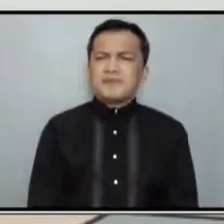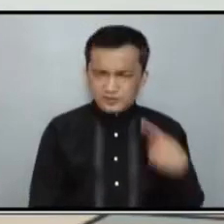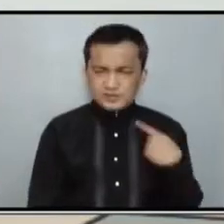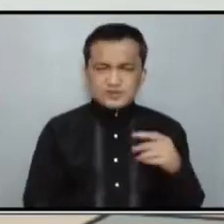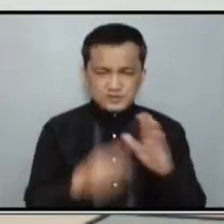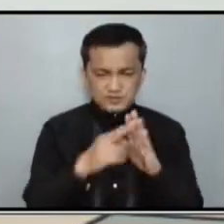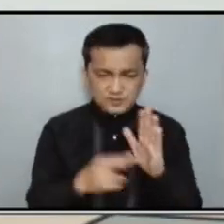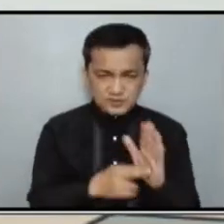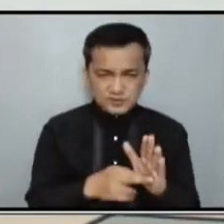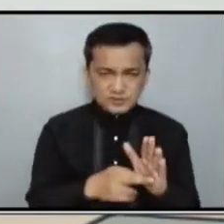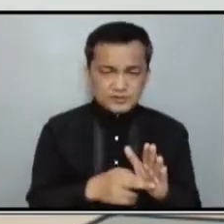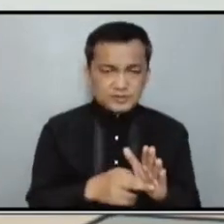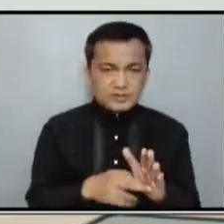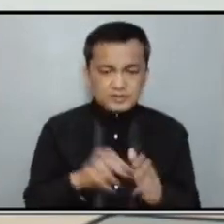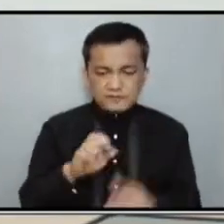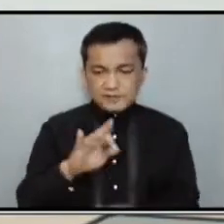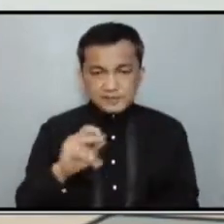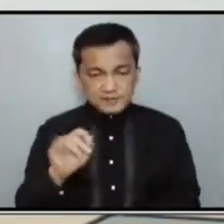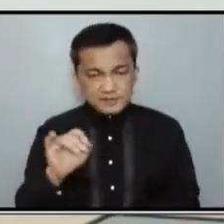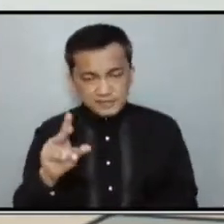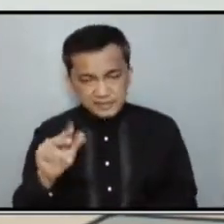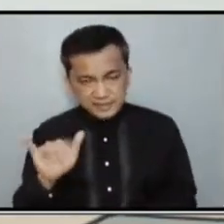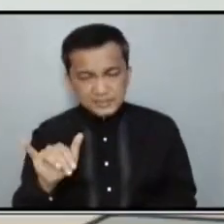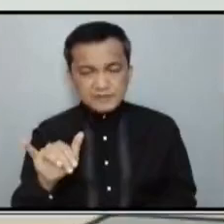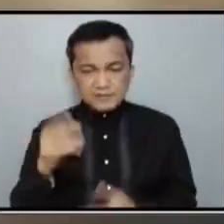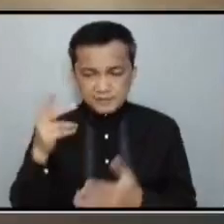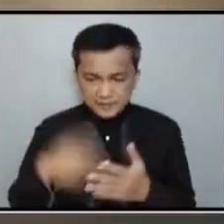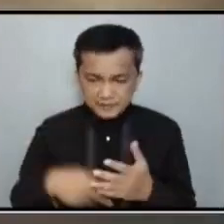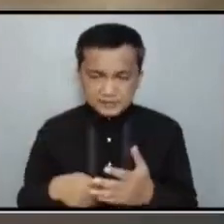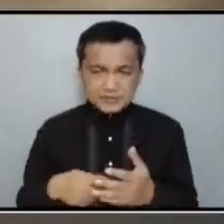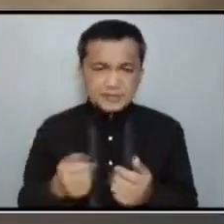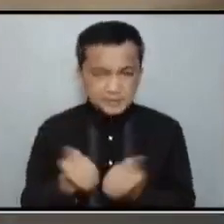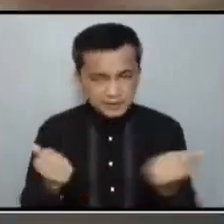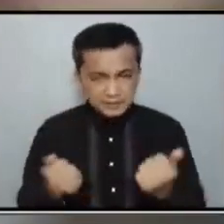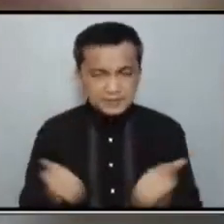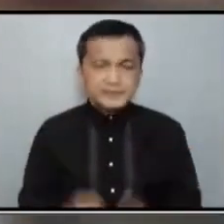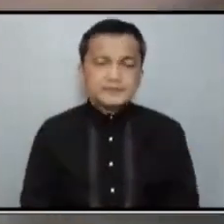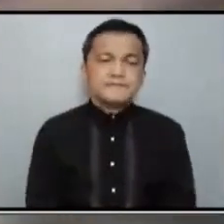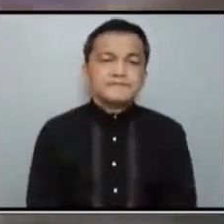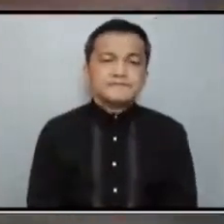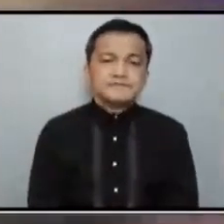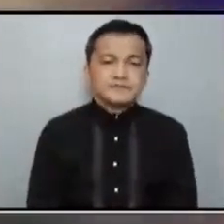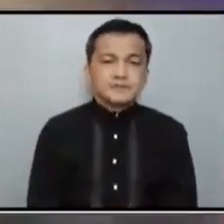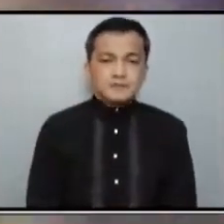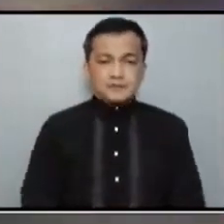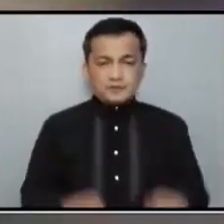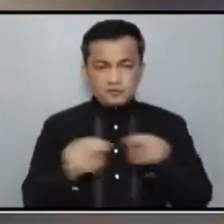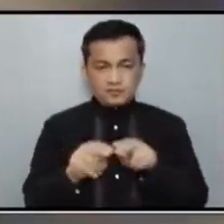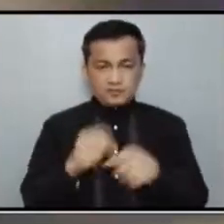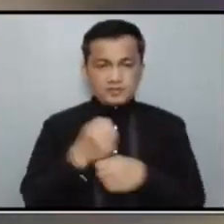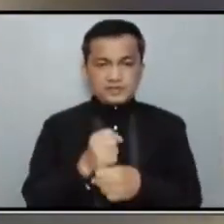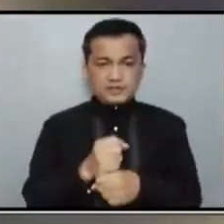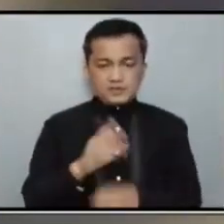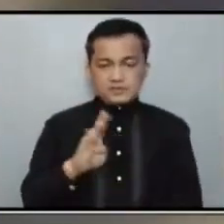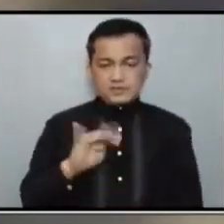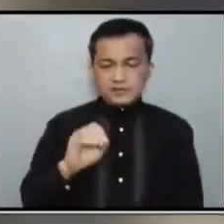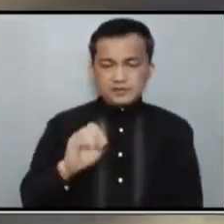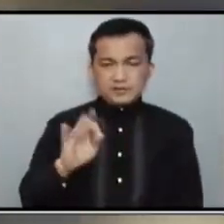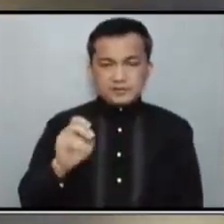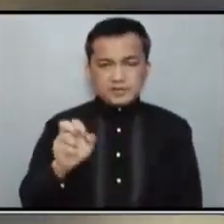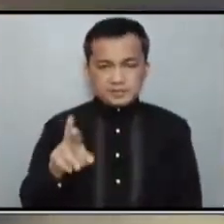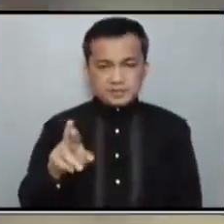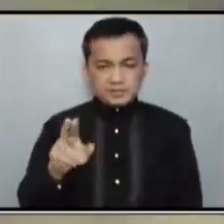yung effectivity, yung price, at saka yung availability. Karaniwang ginagawa ang biofertilizer sa bansa